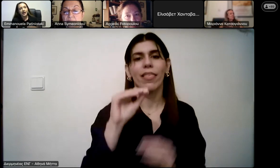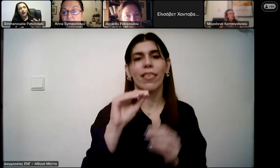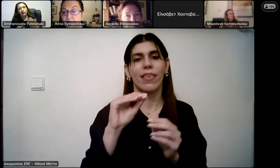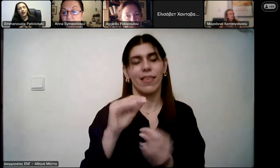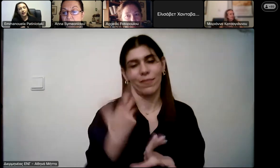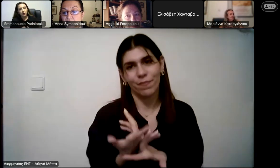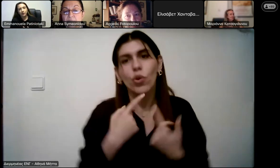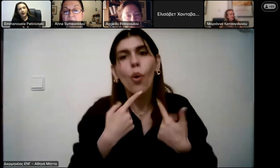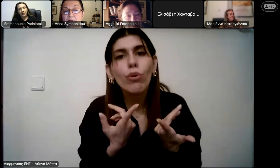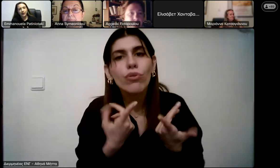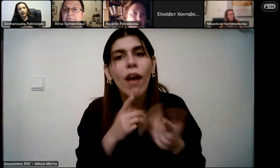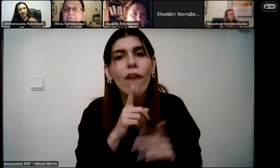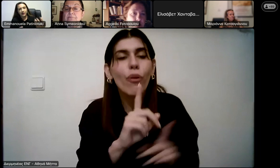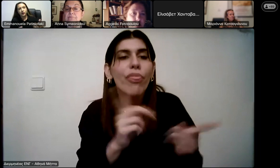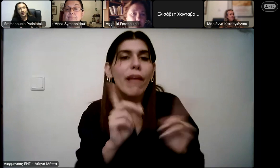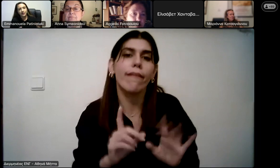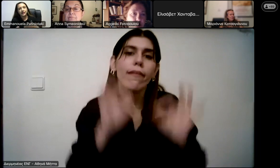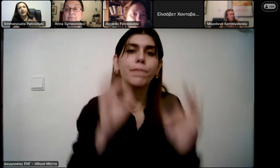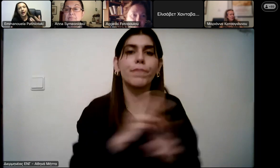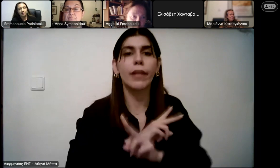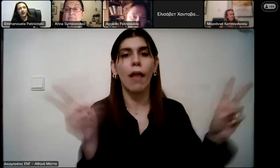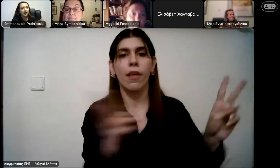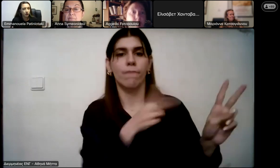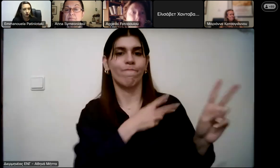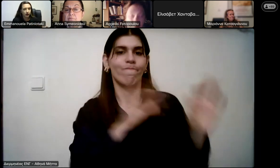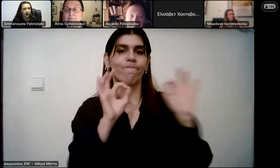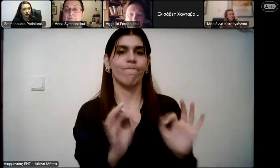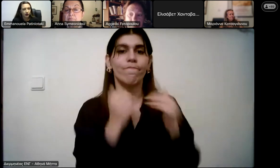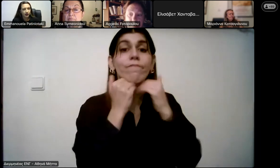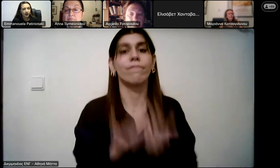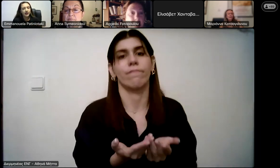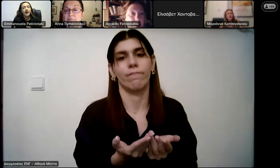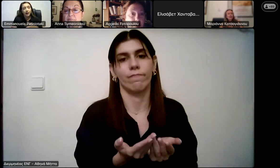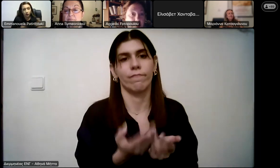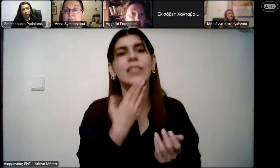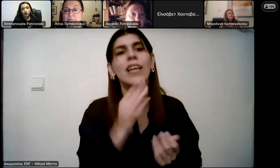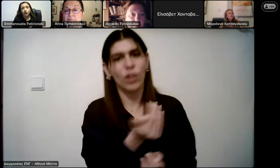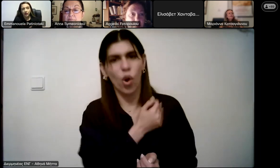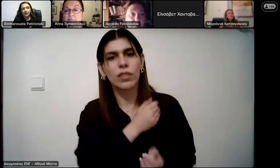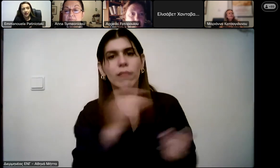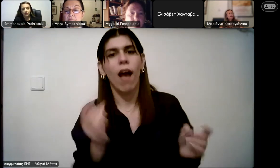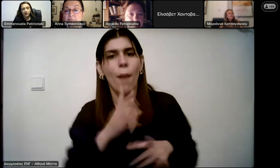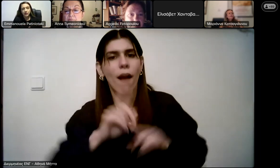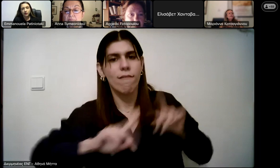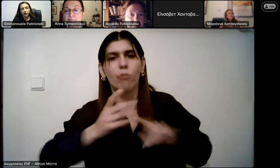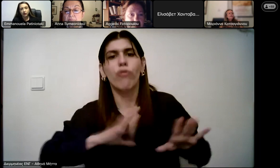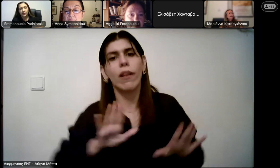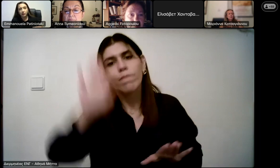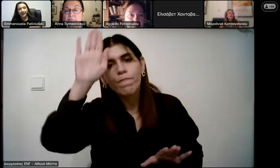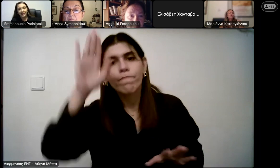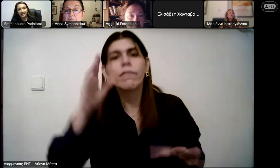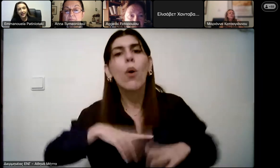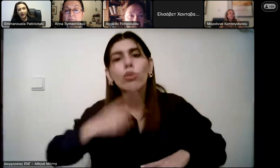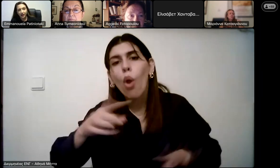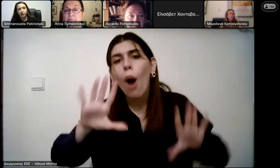ελληνική. Εγώ δηλαδή προσωπικά, επειδή ρωτήσατε αν υπάρχει κάποιος που θέλει να τοποθετηθεί από γλωσσολογικής άποψης, θεωρώ ότι η